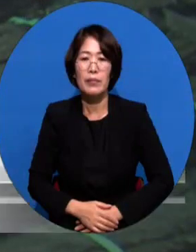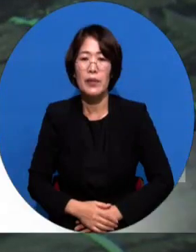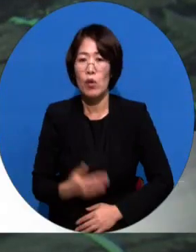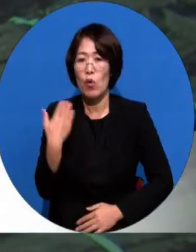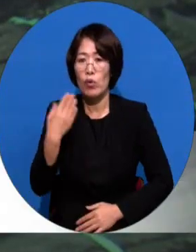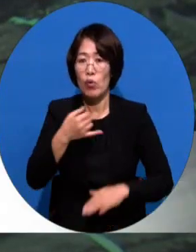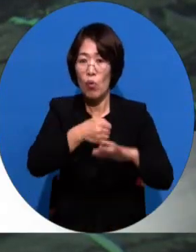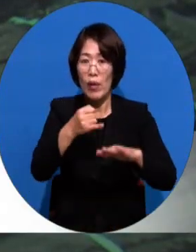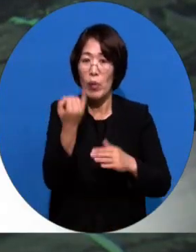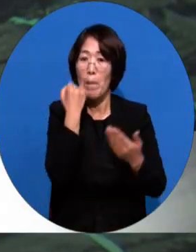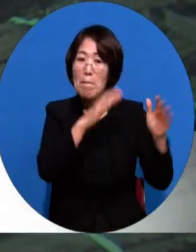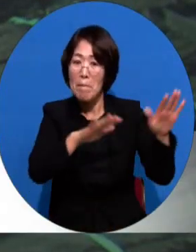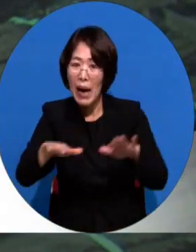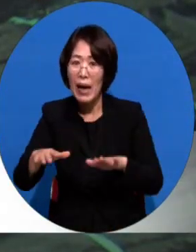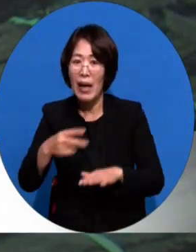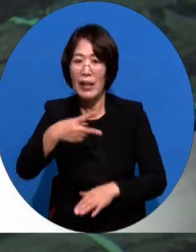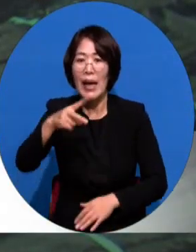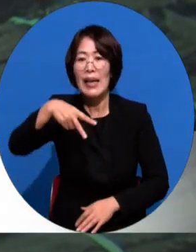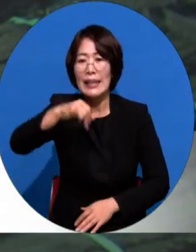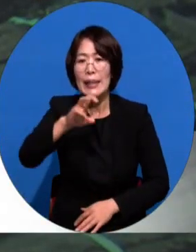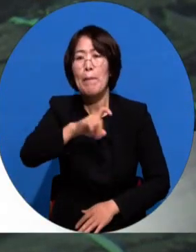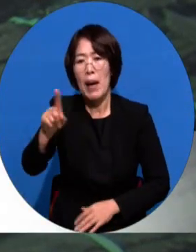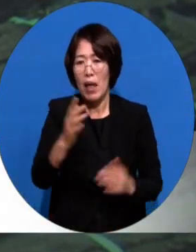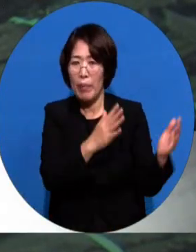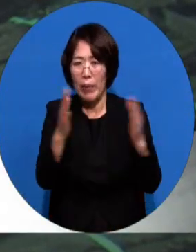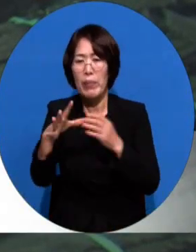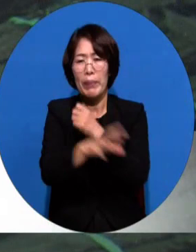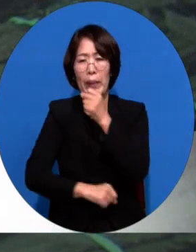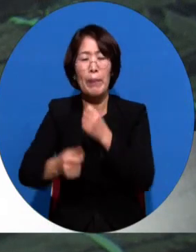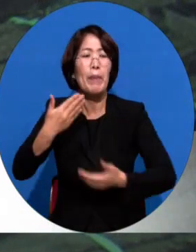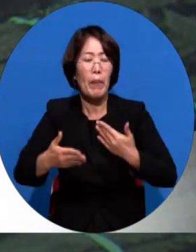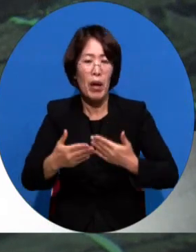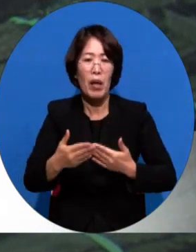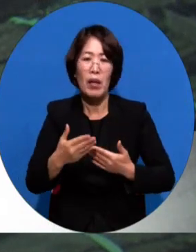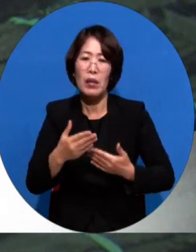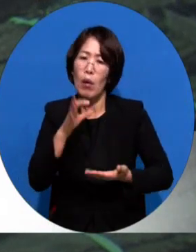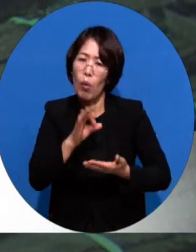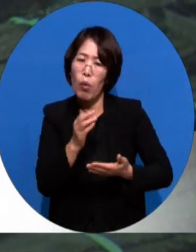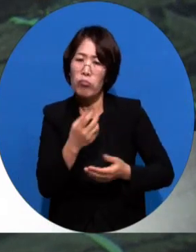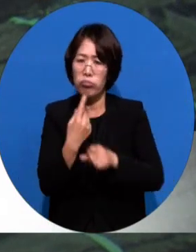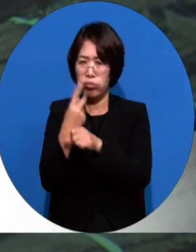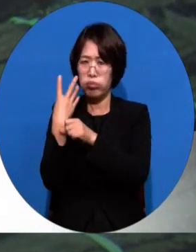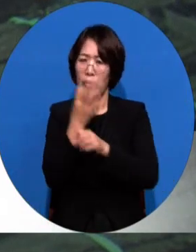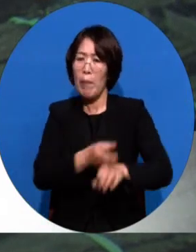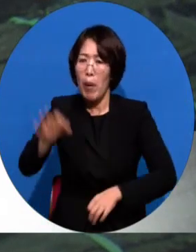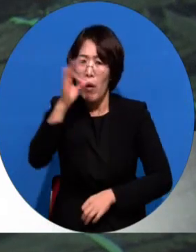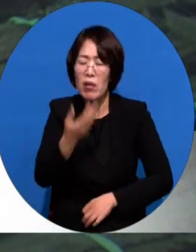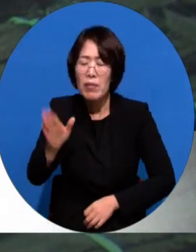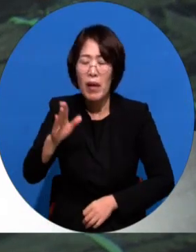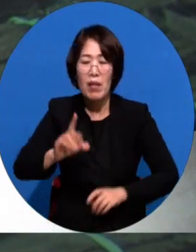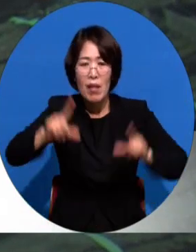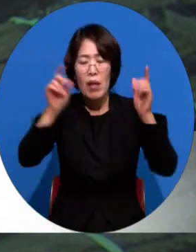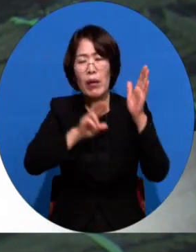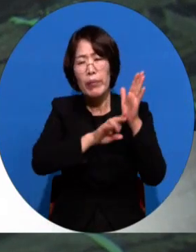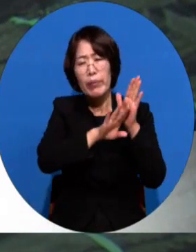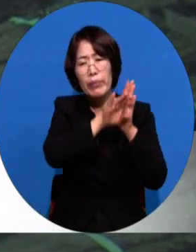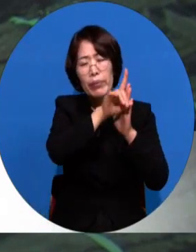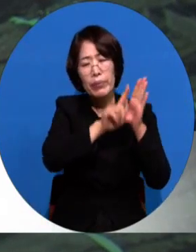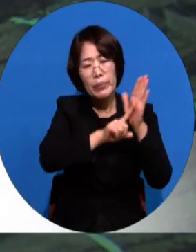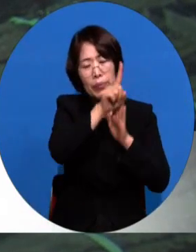요즘 완도 해역에서는 다시마 채취가 한창인데요. 가격은 예년보다 호조세지만 이상기온으로 수확량은